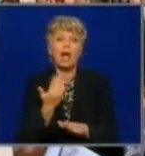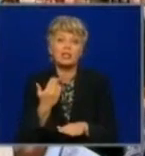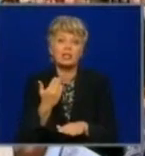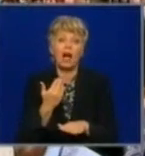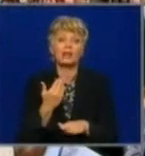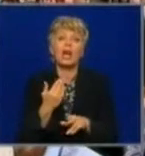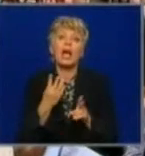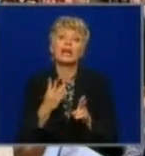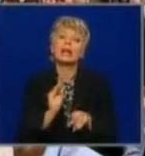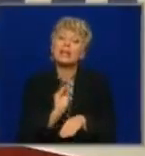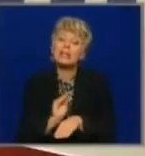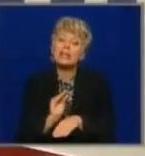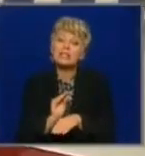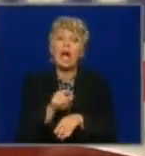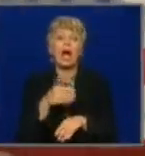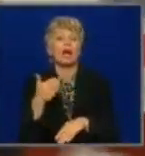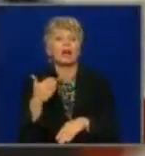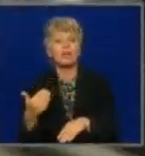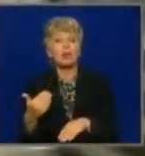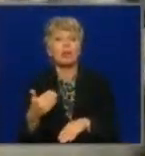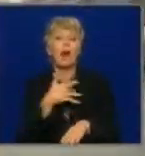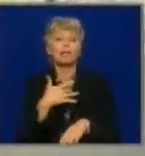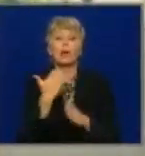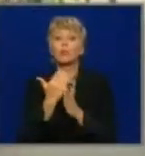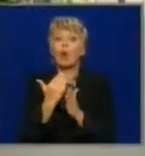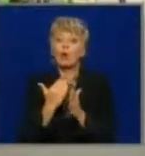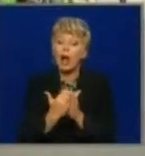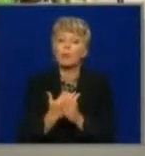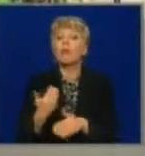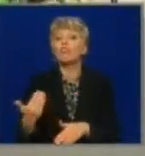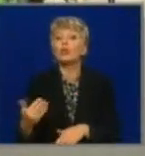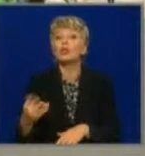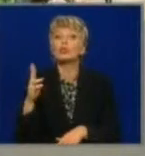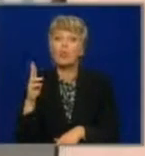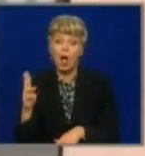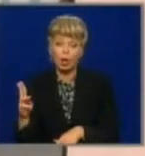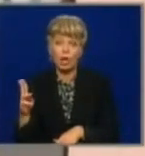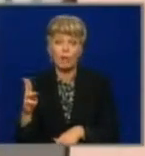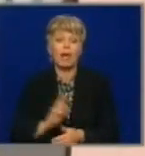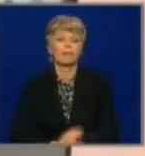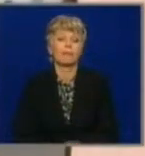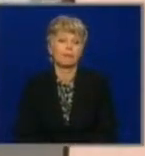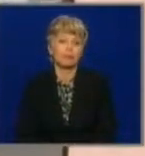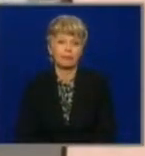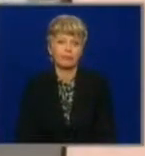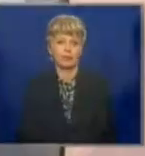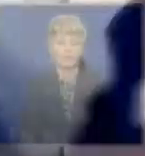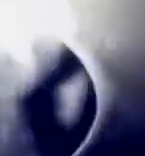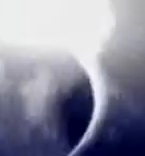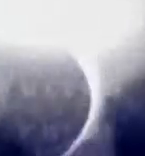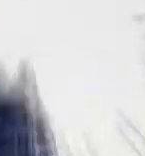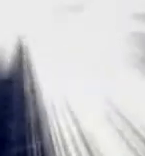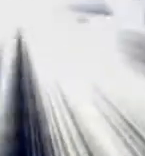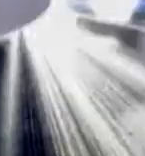kritiskāk pieiet partiju programmām un to solījumiem. Laila Ludborži, Ivans Milovs, speciāli Latvijas televīzijai.